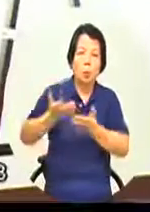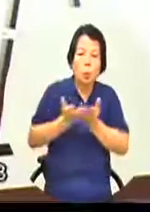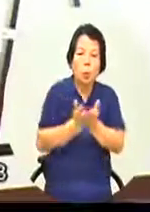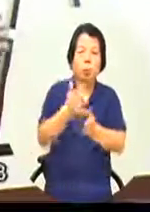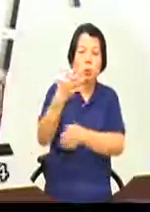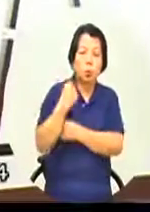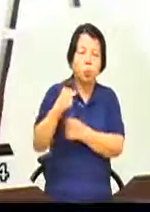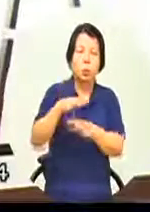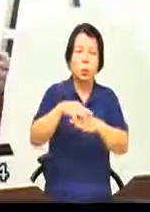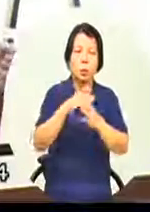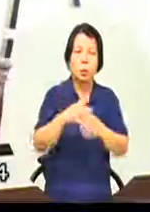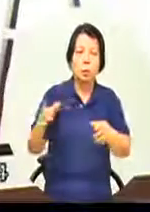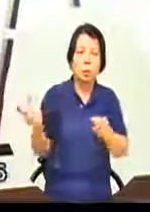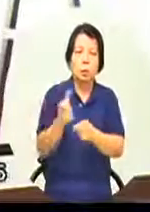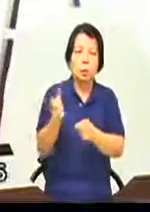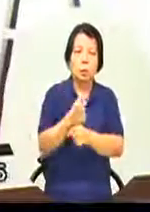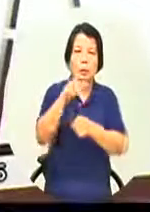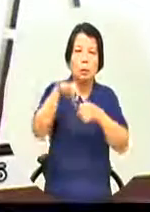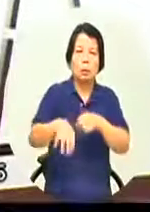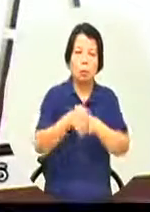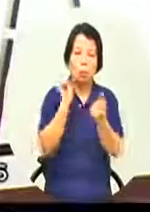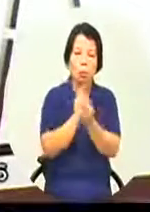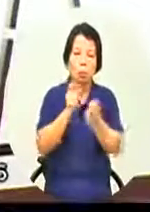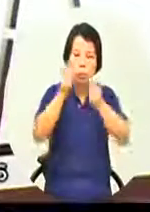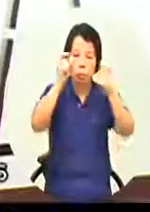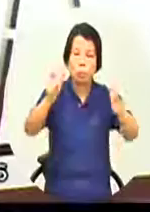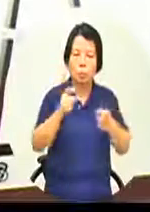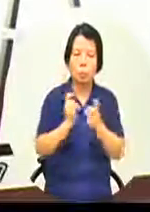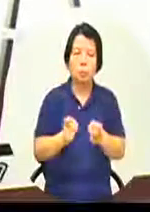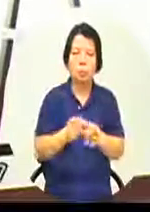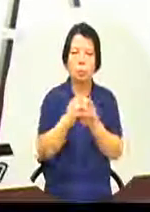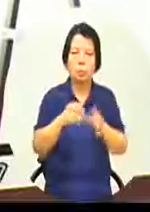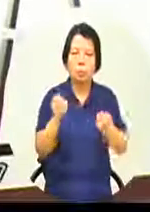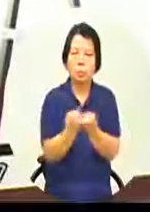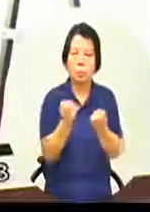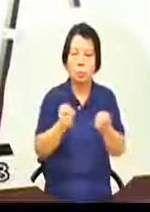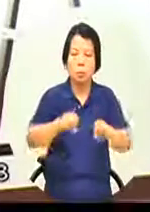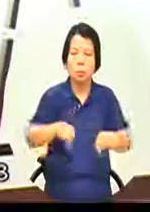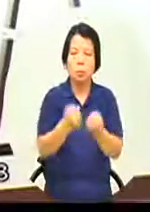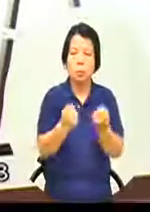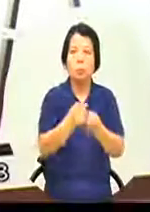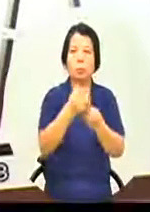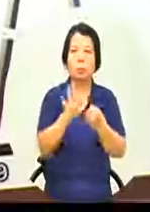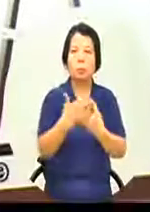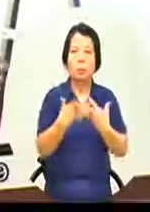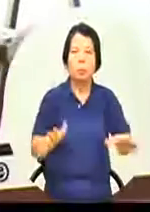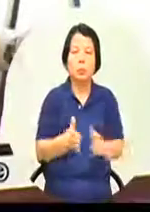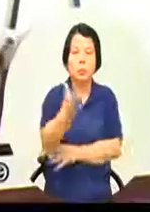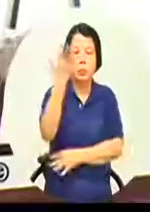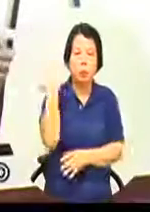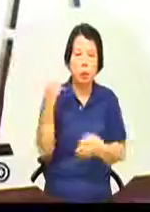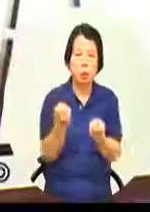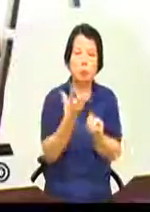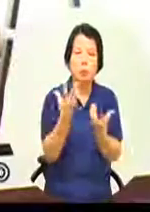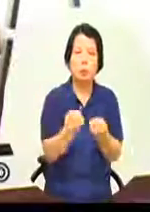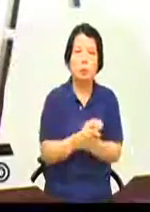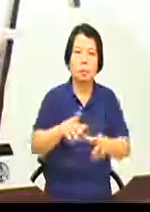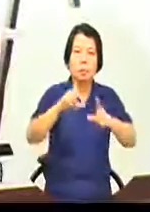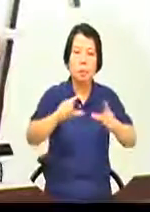灾，对港对整个高雄港的这个灾损，对以前从来没有发生过的大游轮